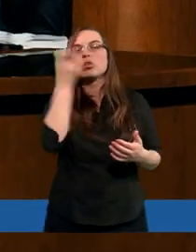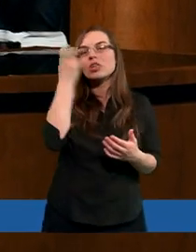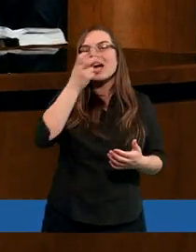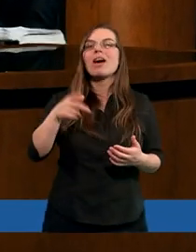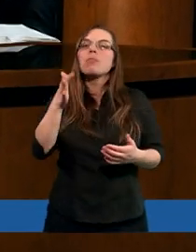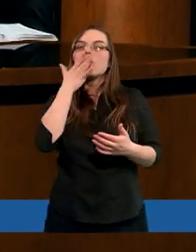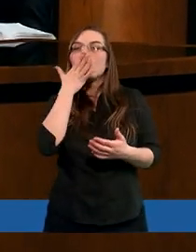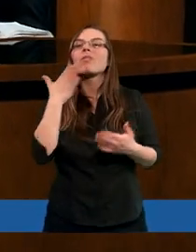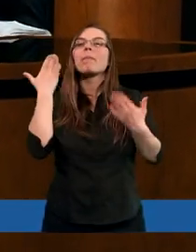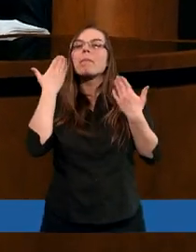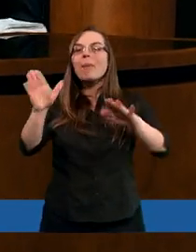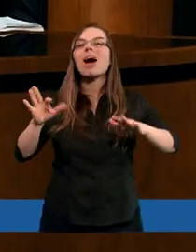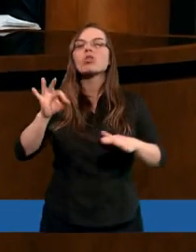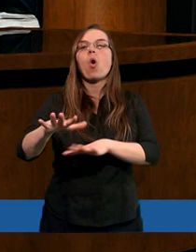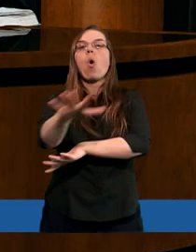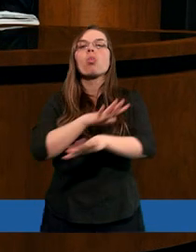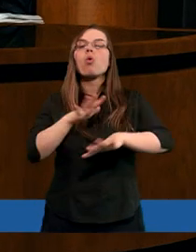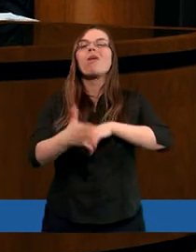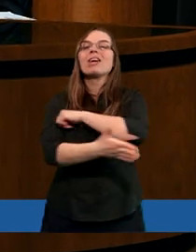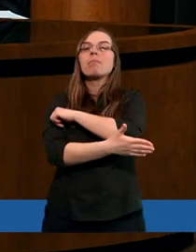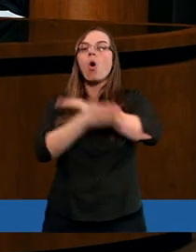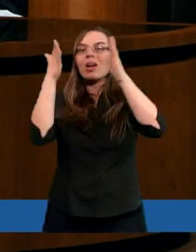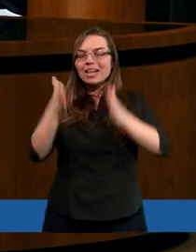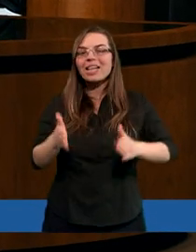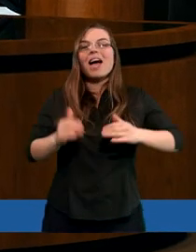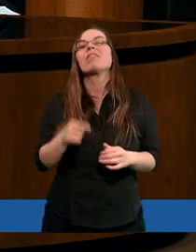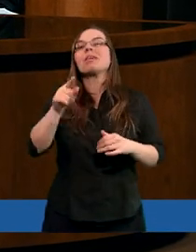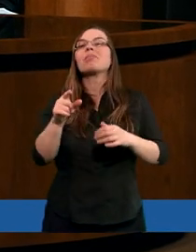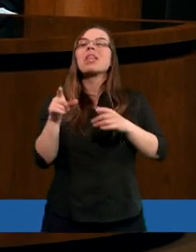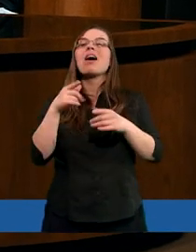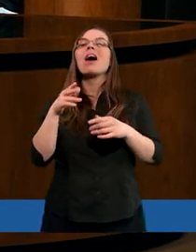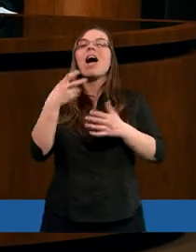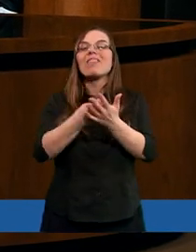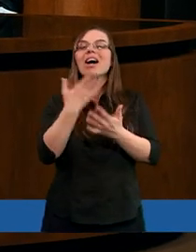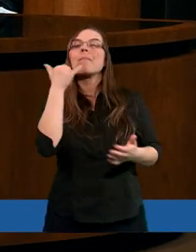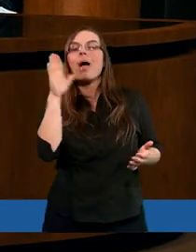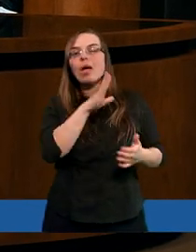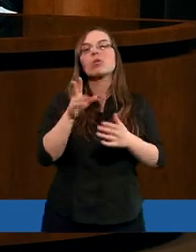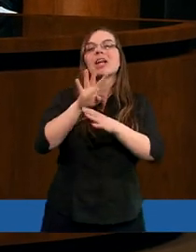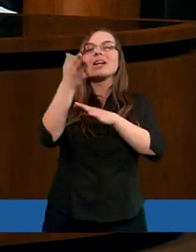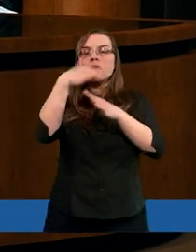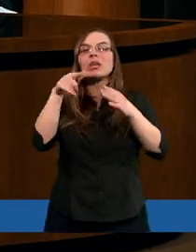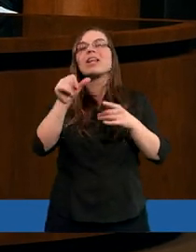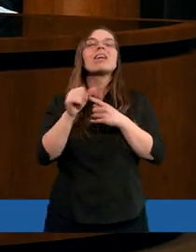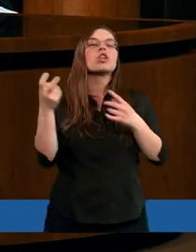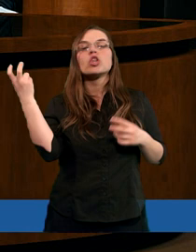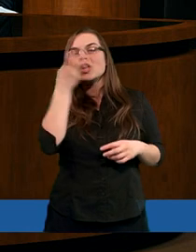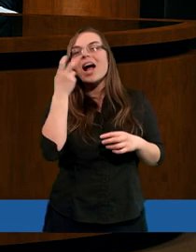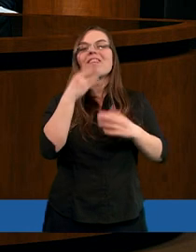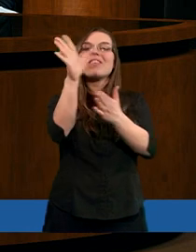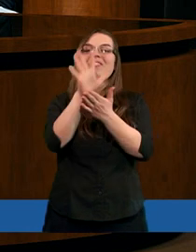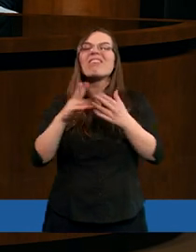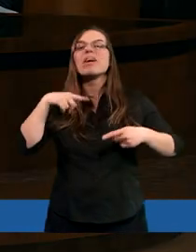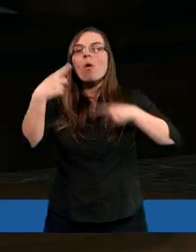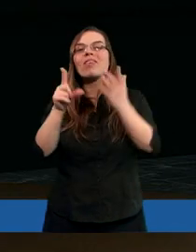mówimy tutaj o tej bardzo wybuchowej postawie i tak dalej, ale ten fragment z Ewangelii Mateusza, 14 rozdziału, tam jest taka ciekawa wypowiedź Piotra